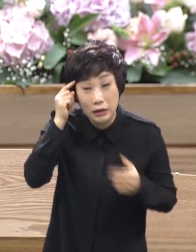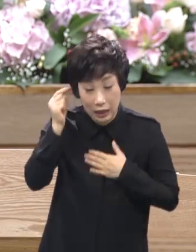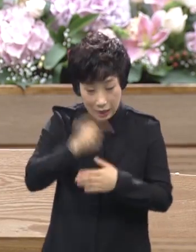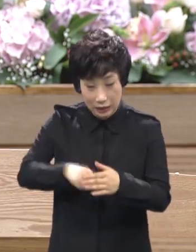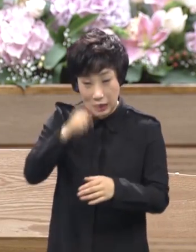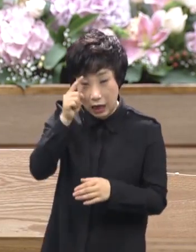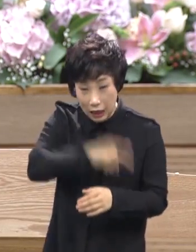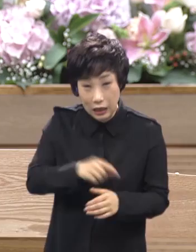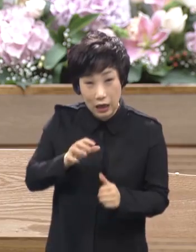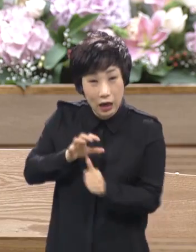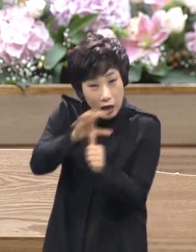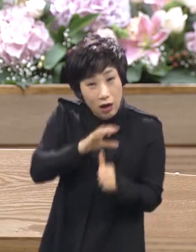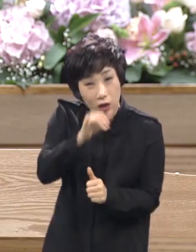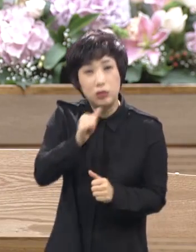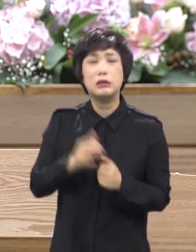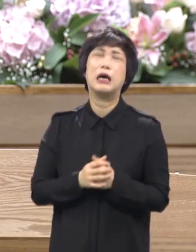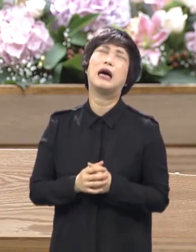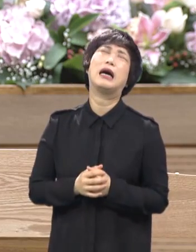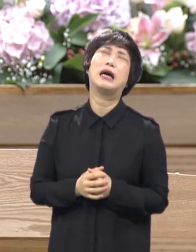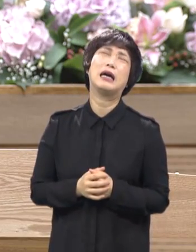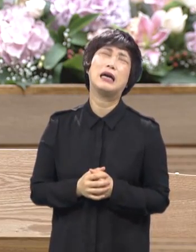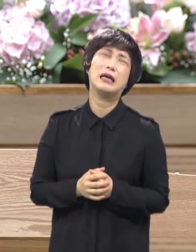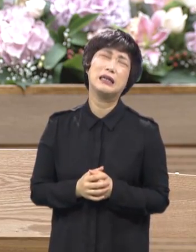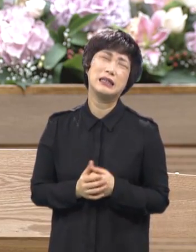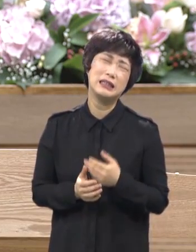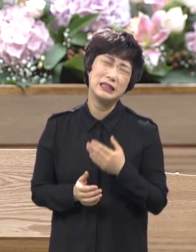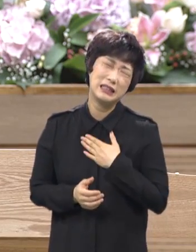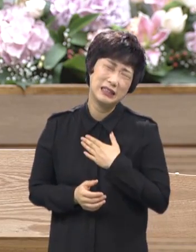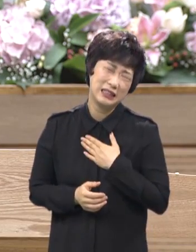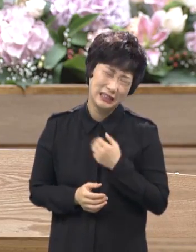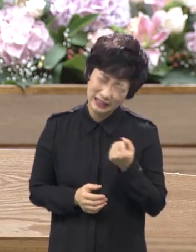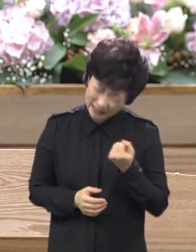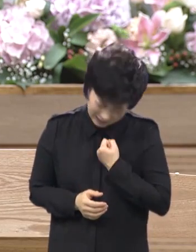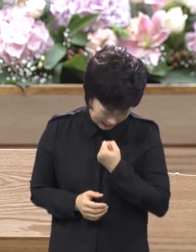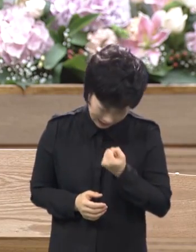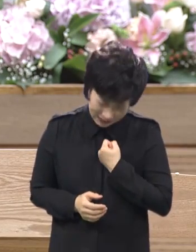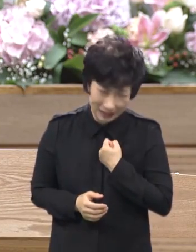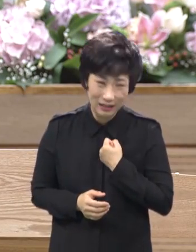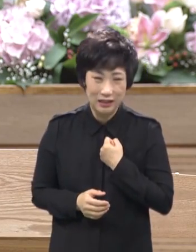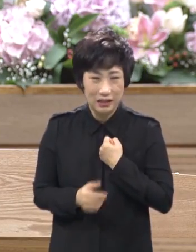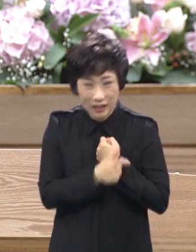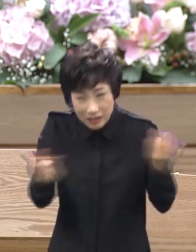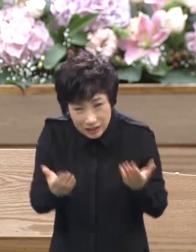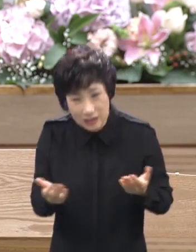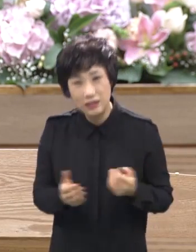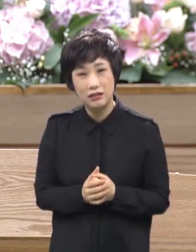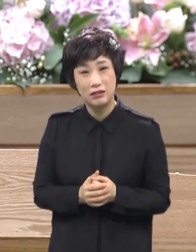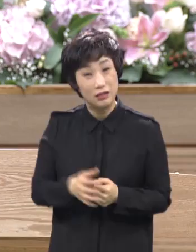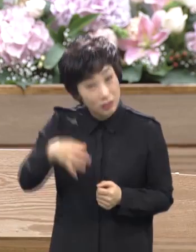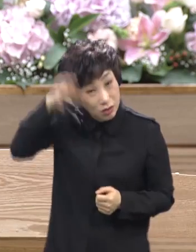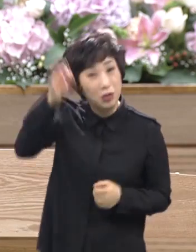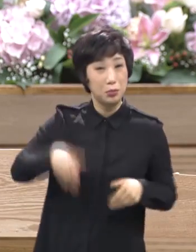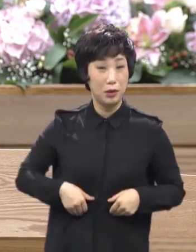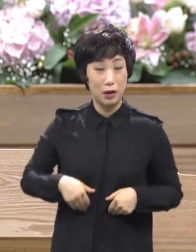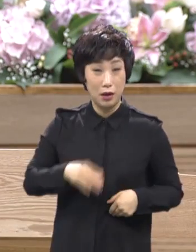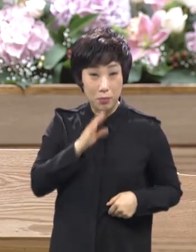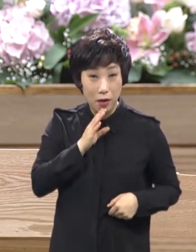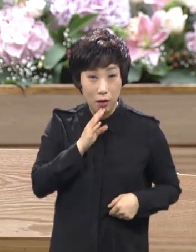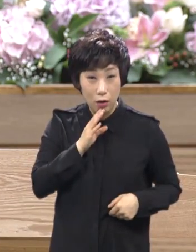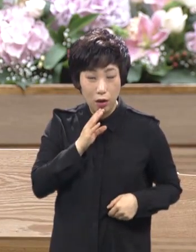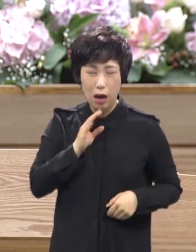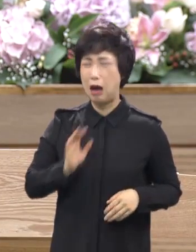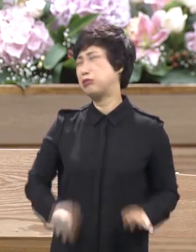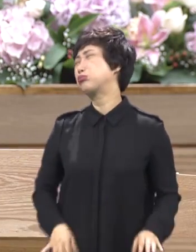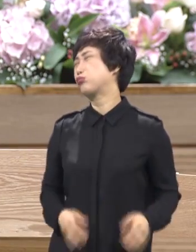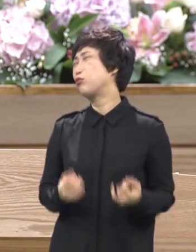장악하고 있구나. 큰 사건으로 여겨야 됩니다. 그런데 꼭 그런 말도 할